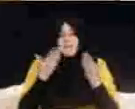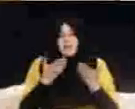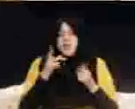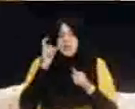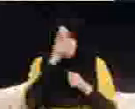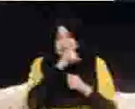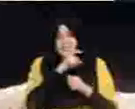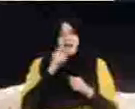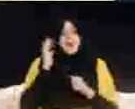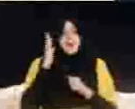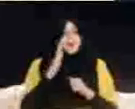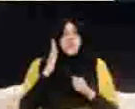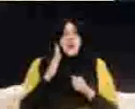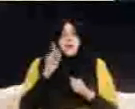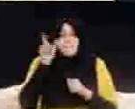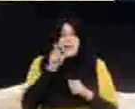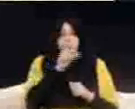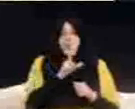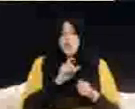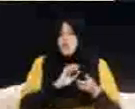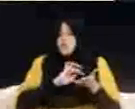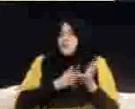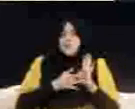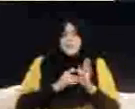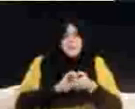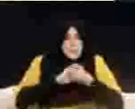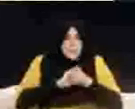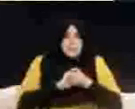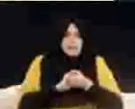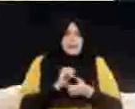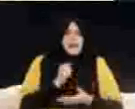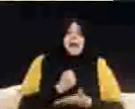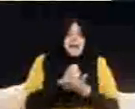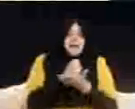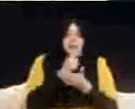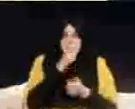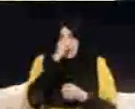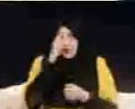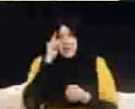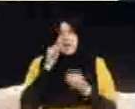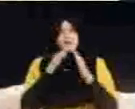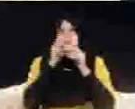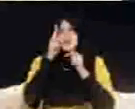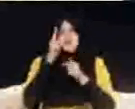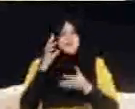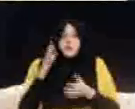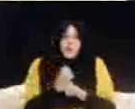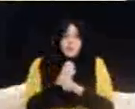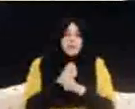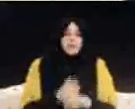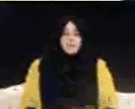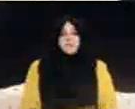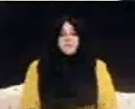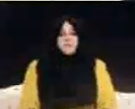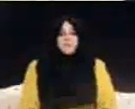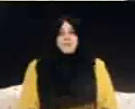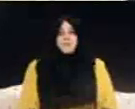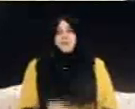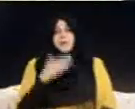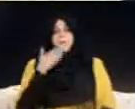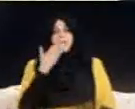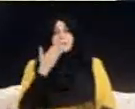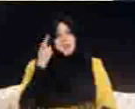جدا، تحتاج إلى تضافر جهود الجميع، ونسأل الله التوفيق يا رب للجميع. يا رب إن شاء الله. دكتور شكرا جزيلا لك